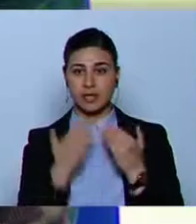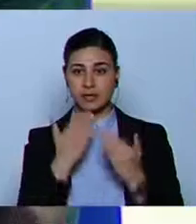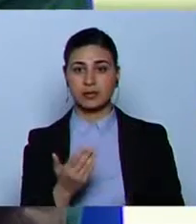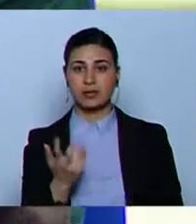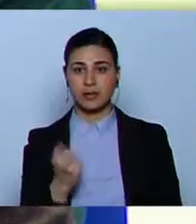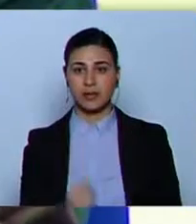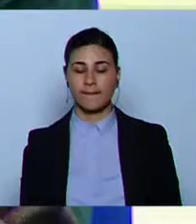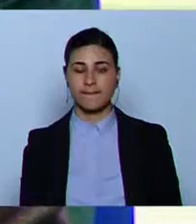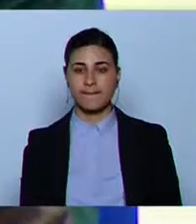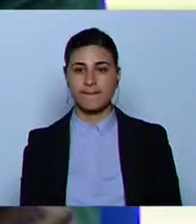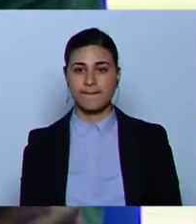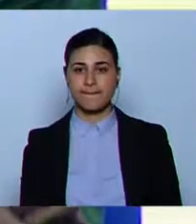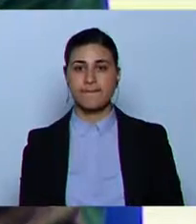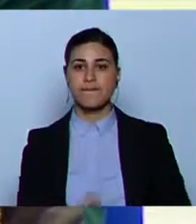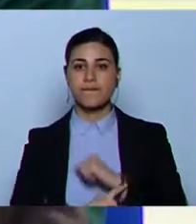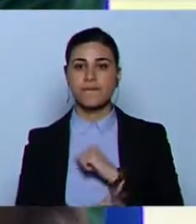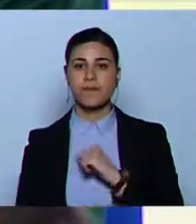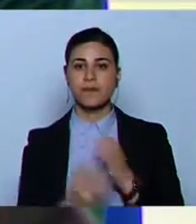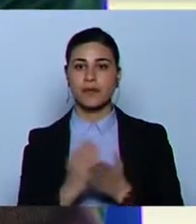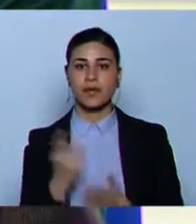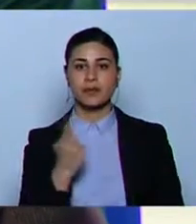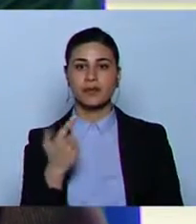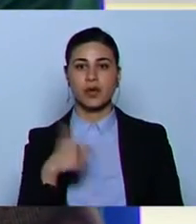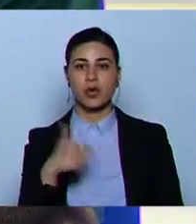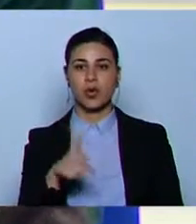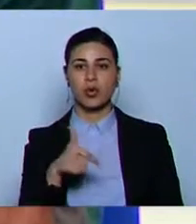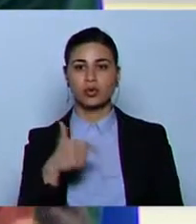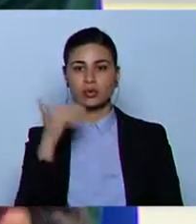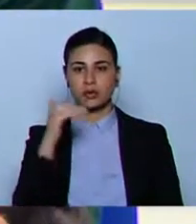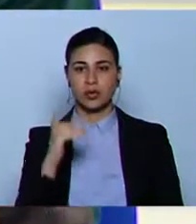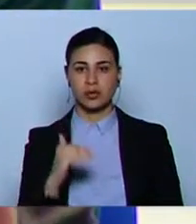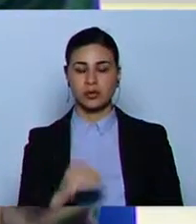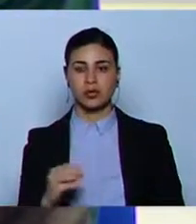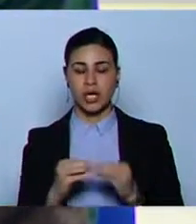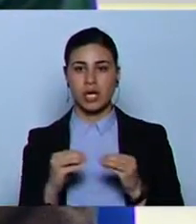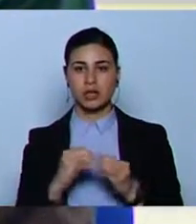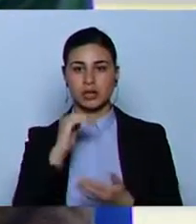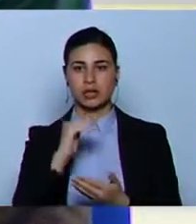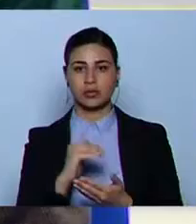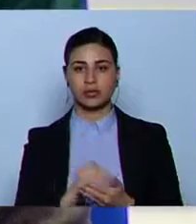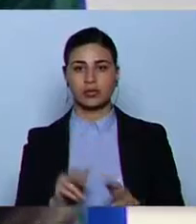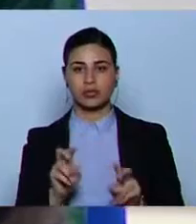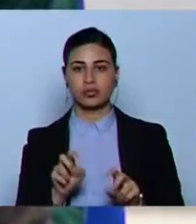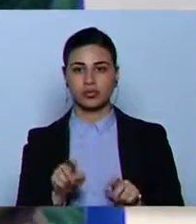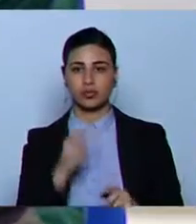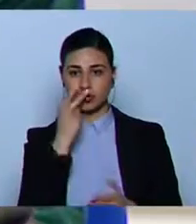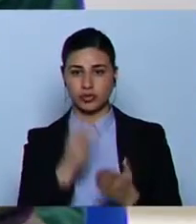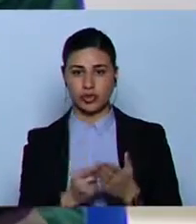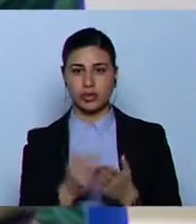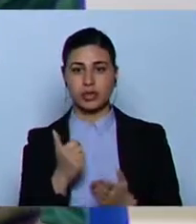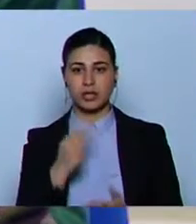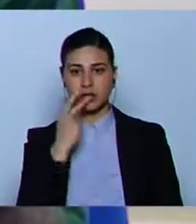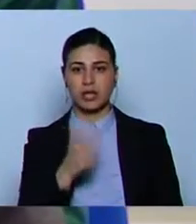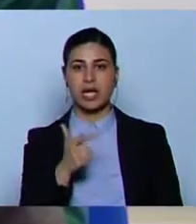ფინეთი არის დაახლოებით პირველ 20-ულში, 10-ულშია ურბანიზაციის ხარისხი. ჩახედეთ